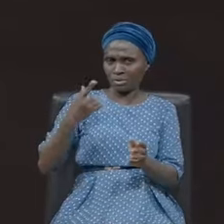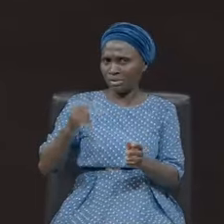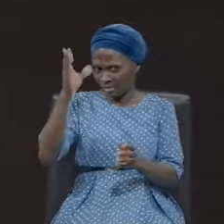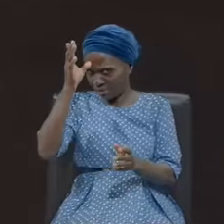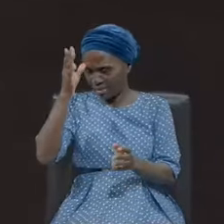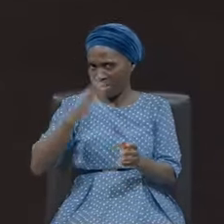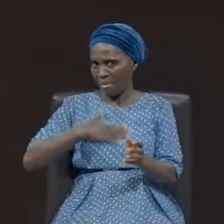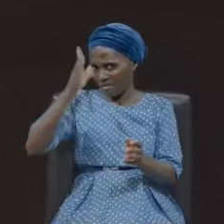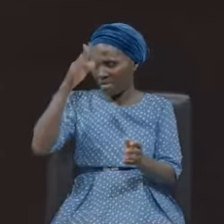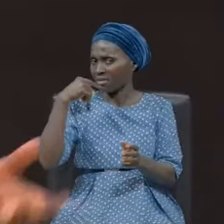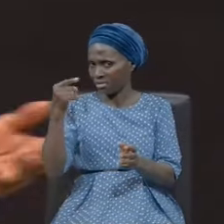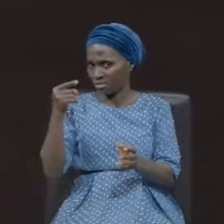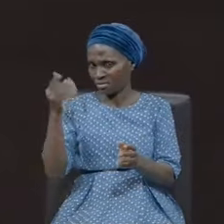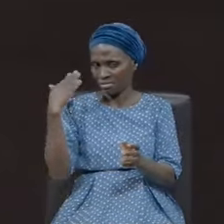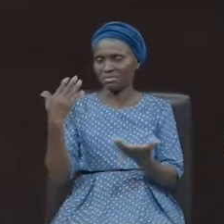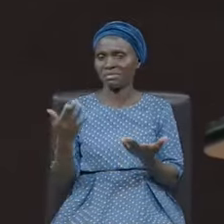l'argent